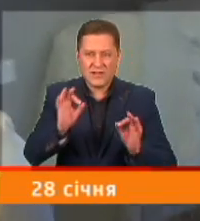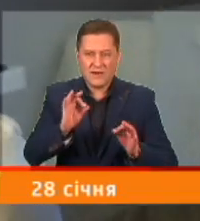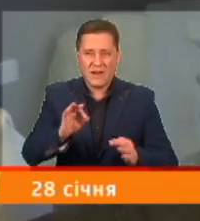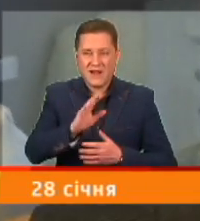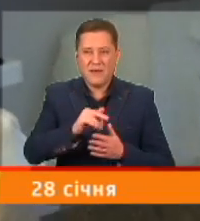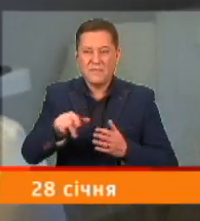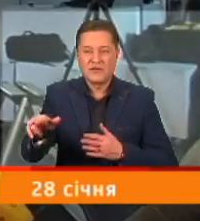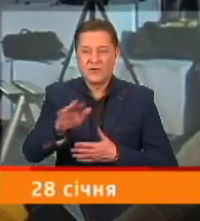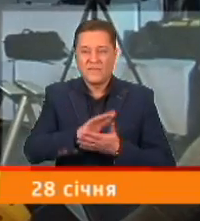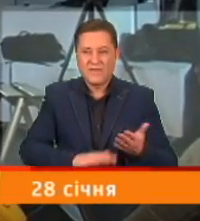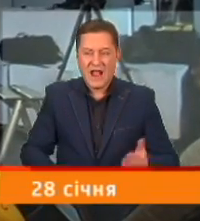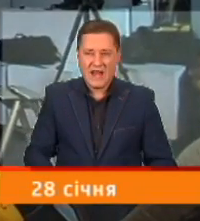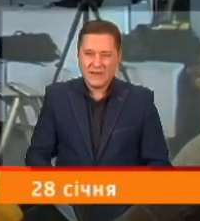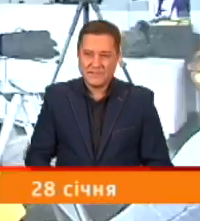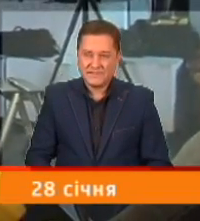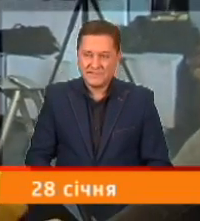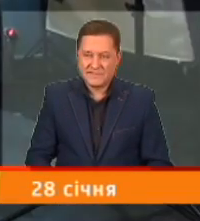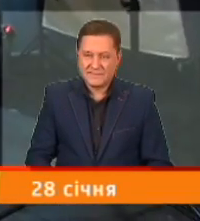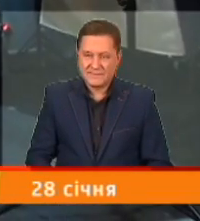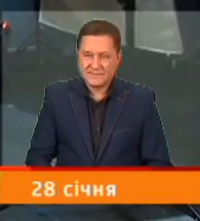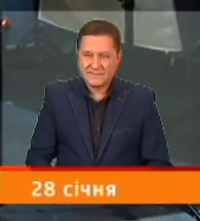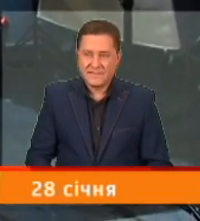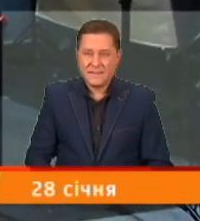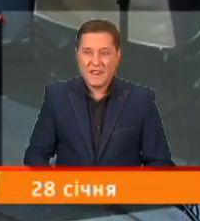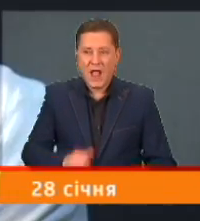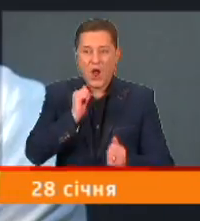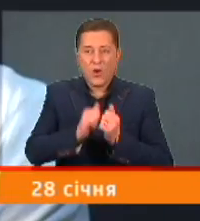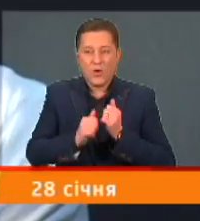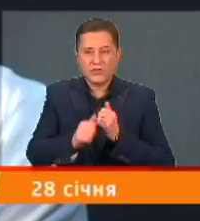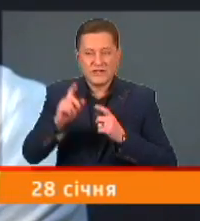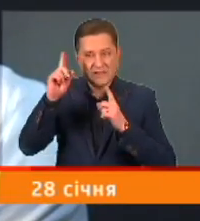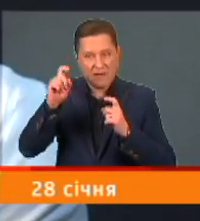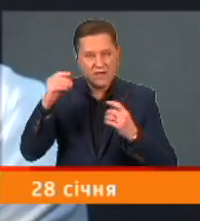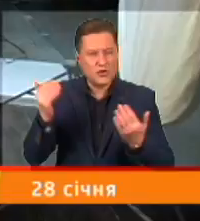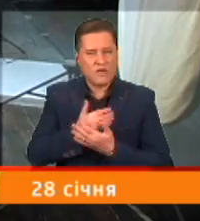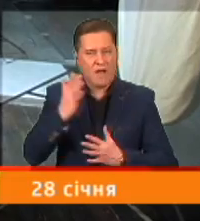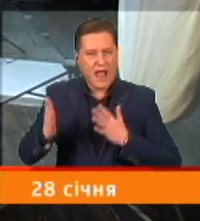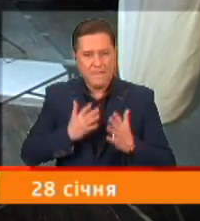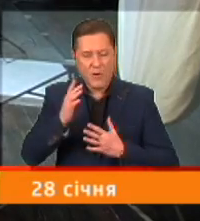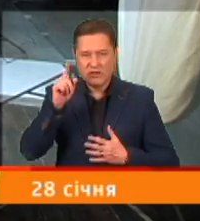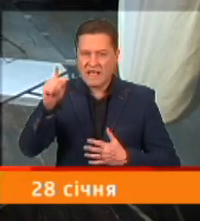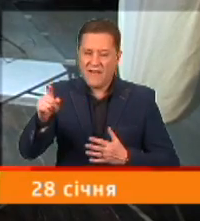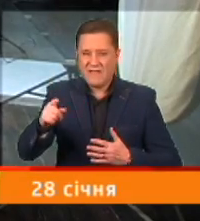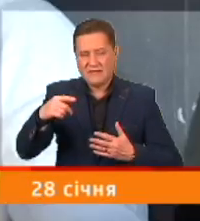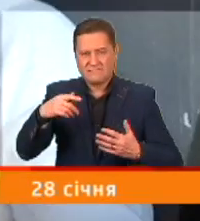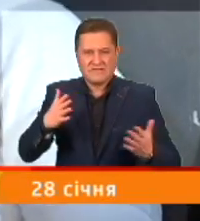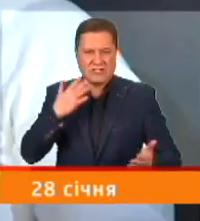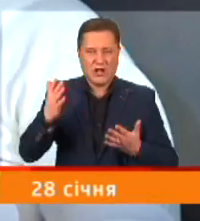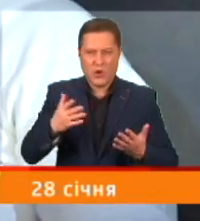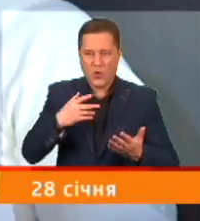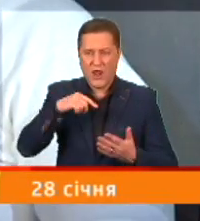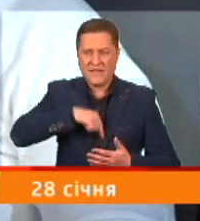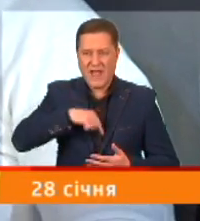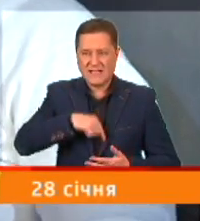далі. Молодець, хорошо. Кожен спалах камери і нова емоція. Сергій ніби жонглює настроями. Для